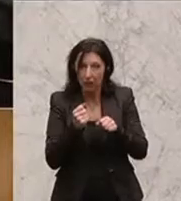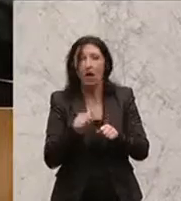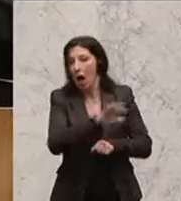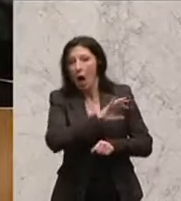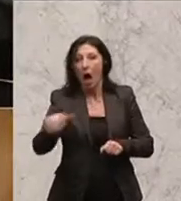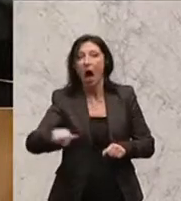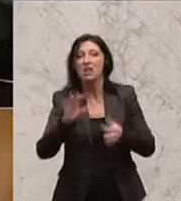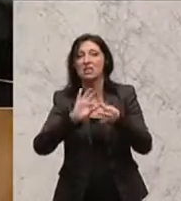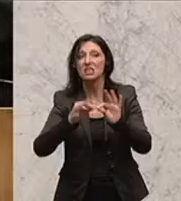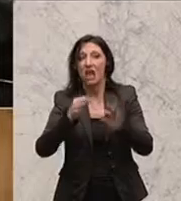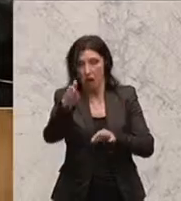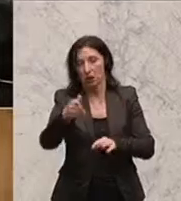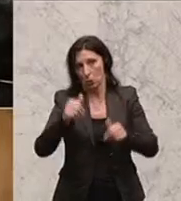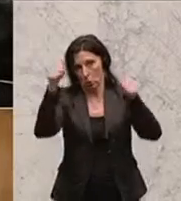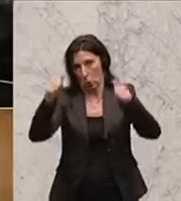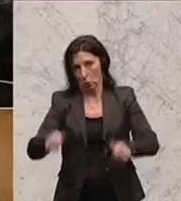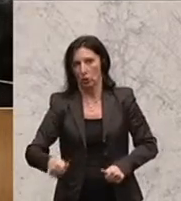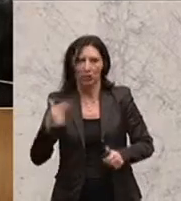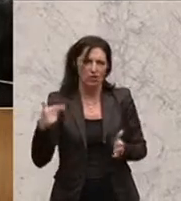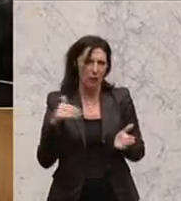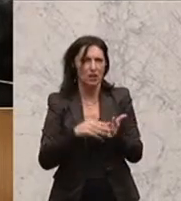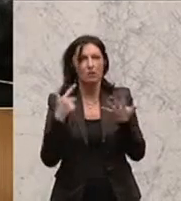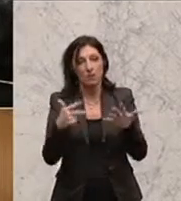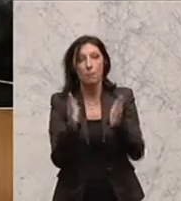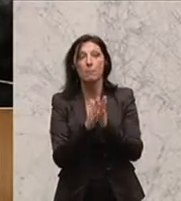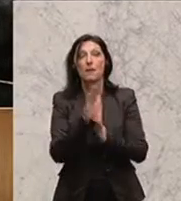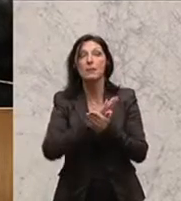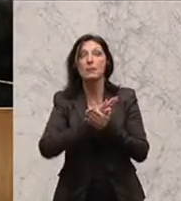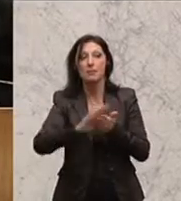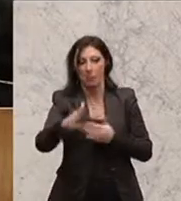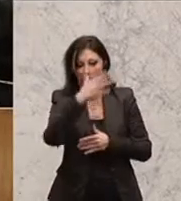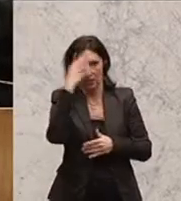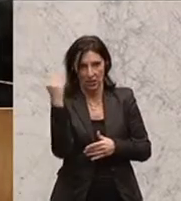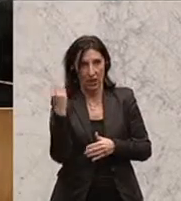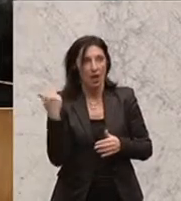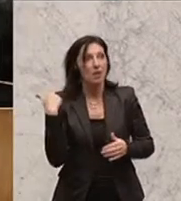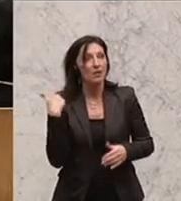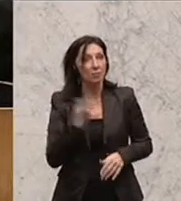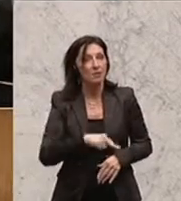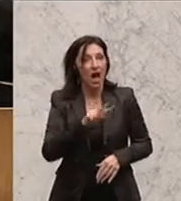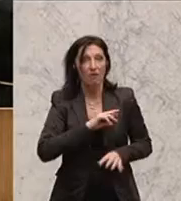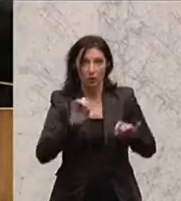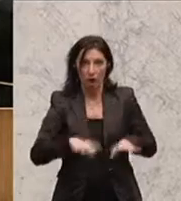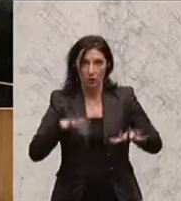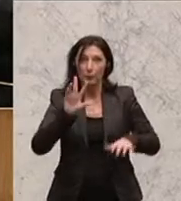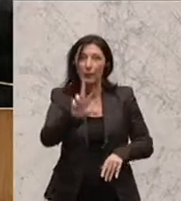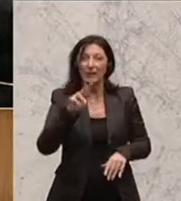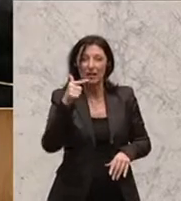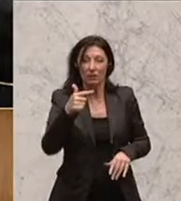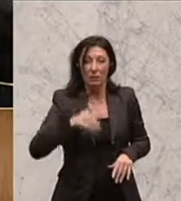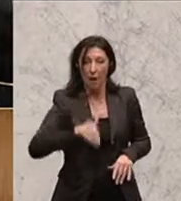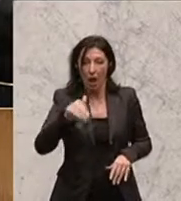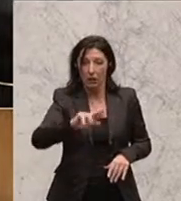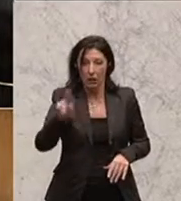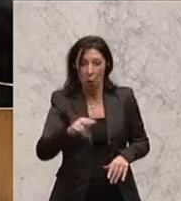den Konkurs geschlittert. Und 2007, das bitte nie zu vergessen, waren die Ausfallhaftungen mit 23 Milliarden Euro beziffert. Das